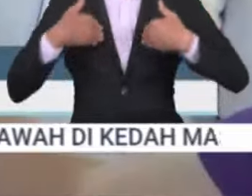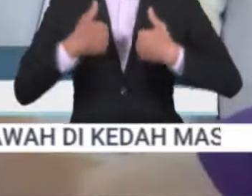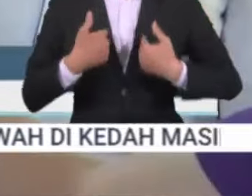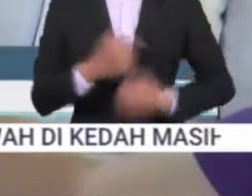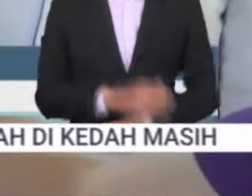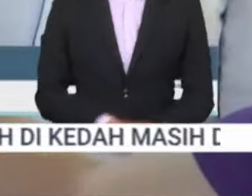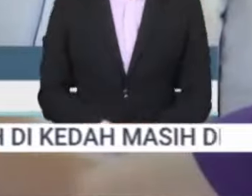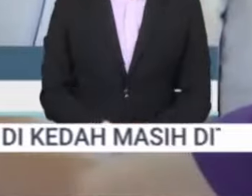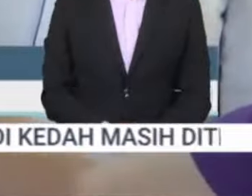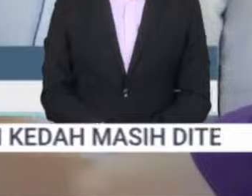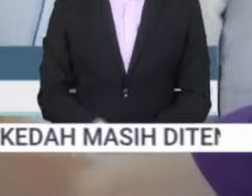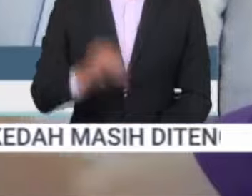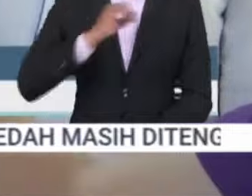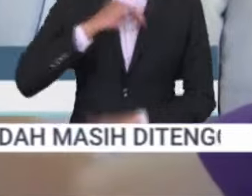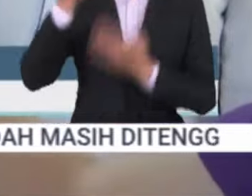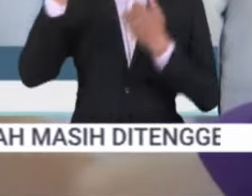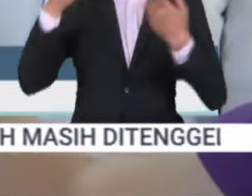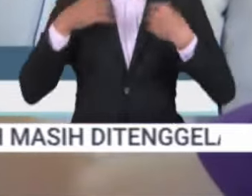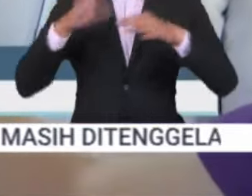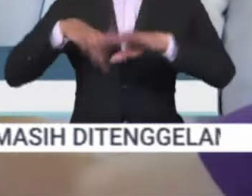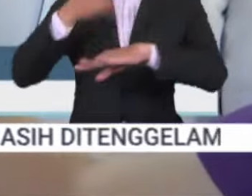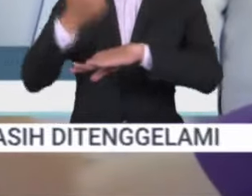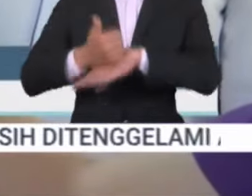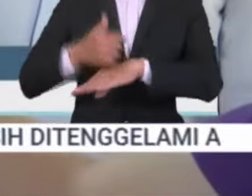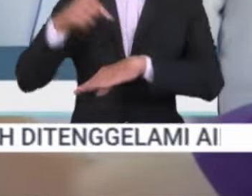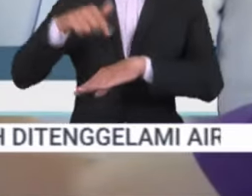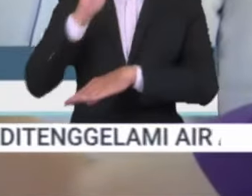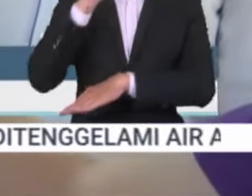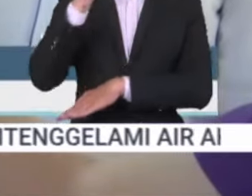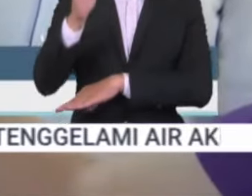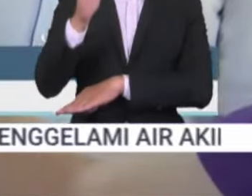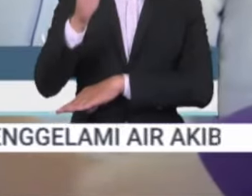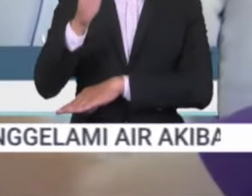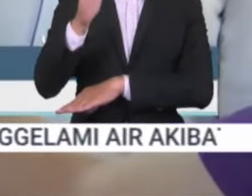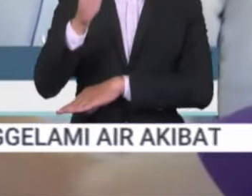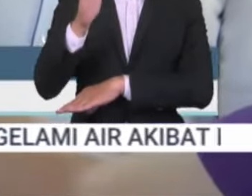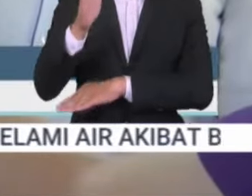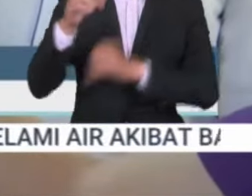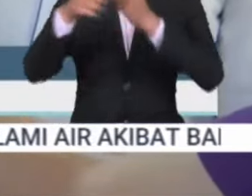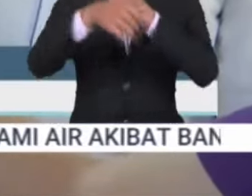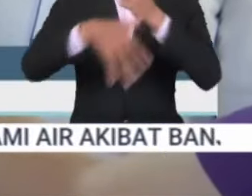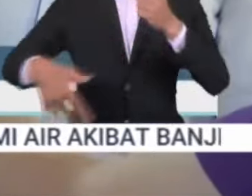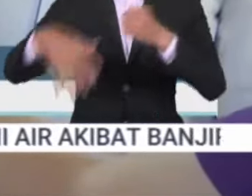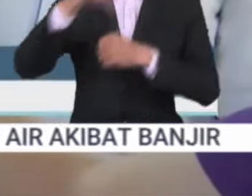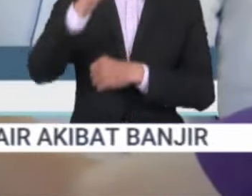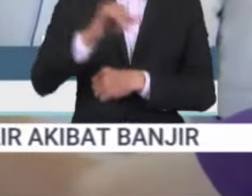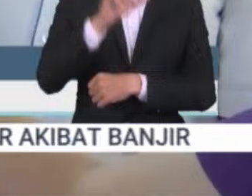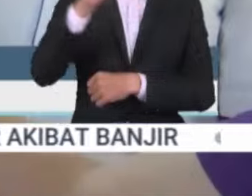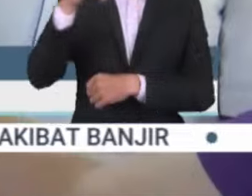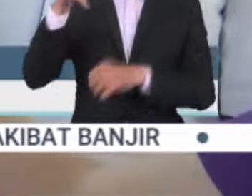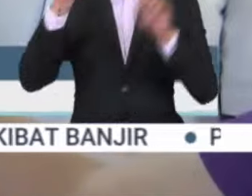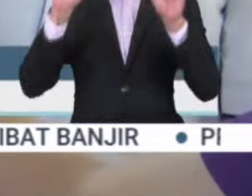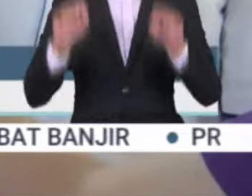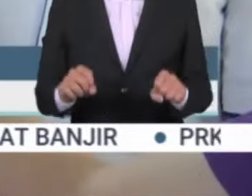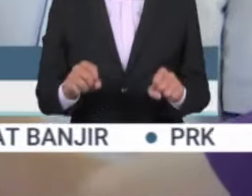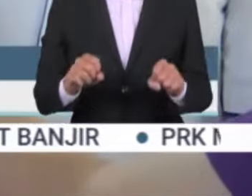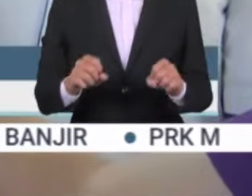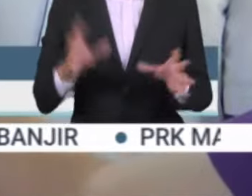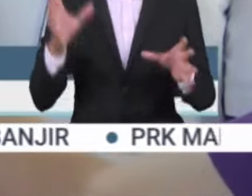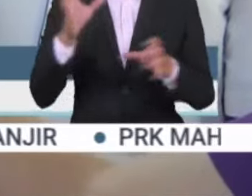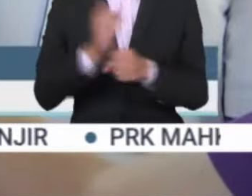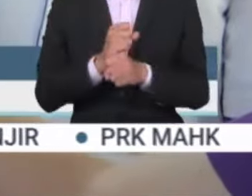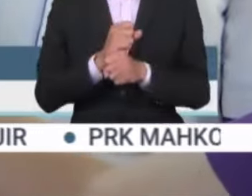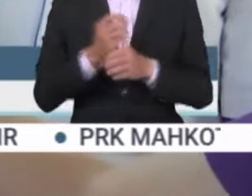harapkan dengan adanya penubuhan WJR di Labuk Subur di bawah naungan KLK ini akan dapat